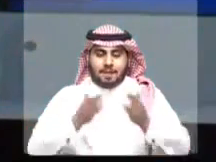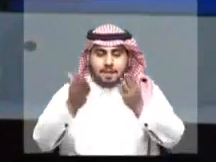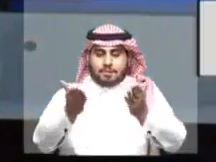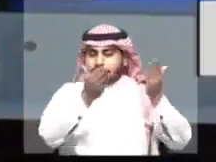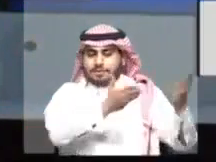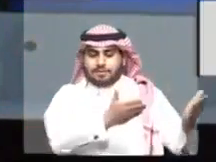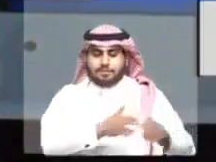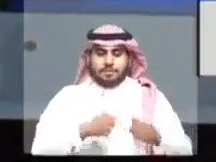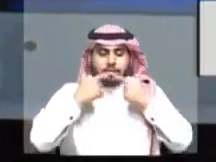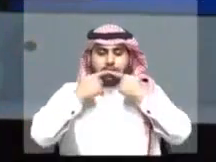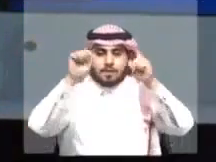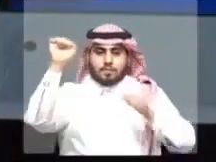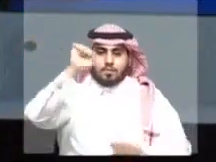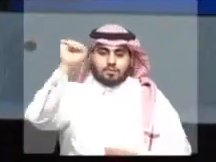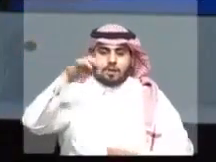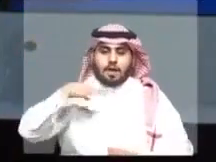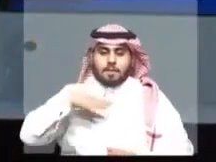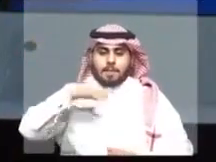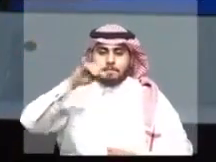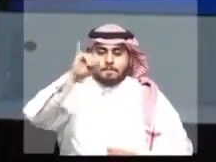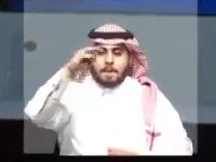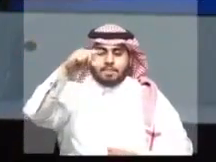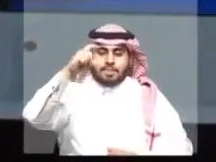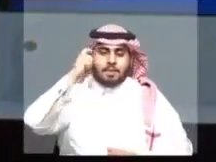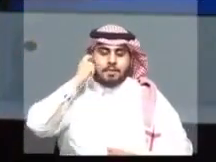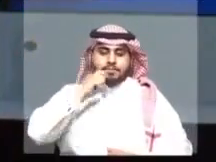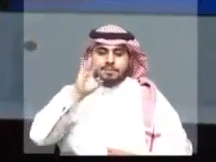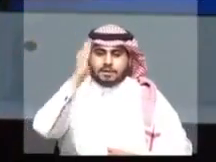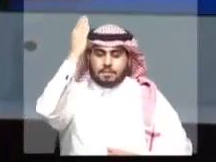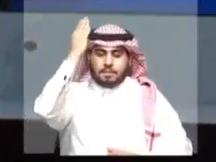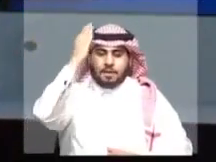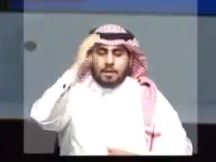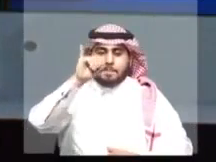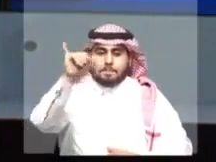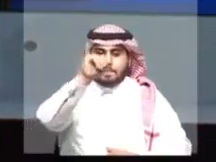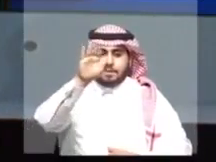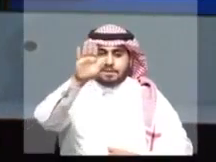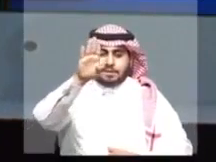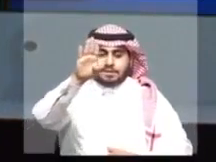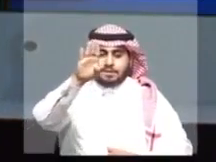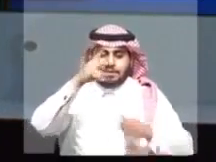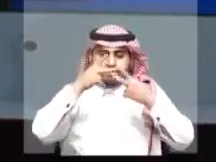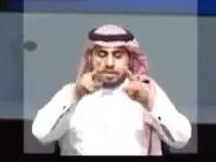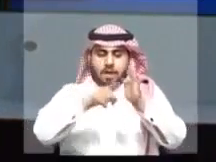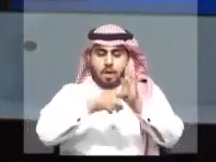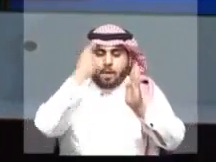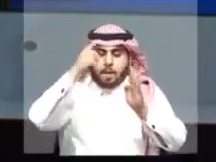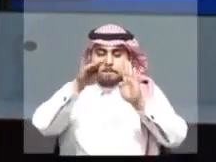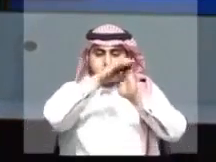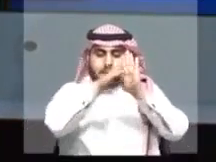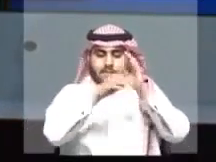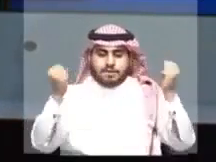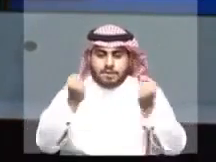أهلا بكم. أعلنت مؤسسة الأمير محمد بن سلمان بن عبد العزيز الخيرية مسك الخيرية عن انطلاق المرحلة الأولى من